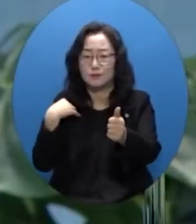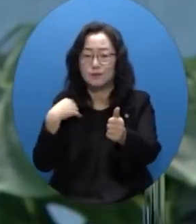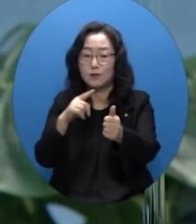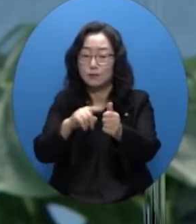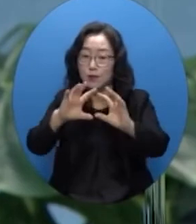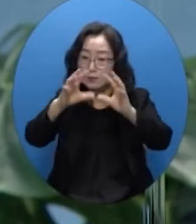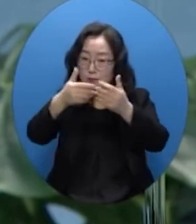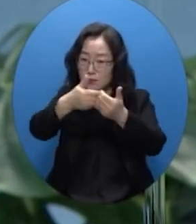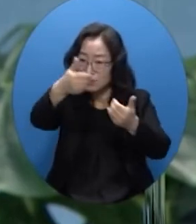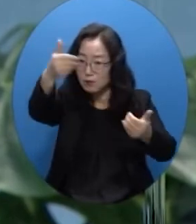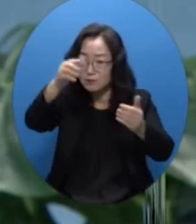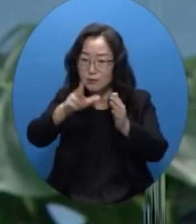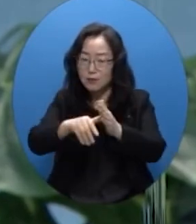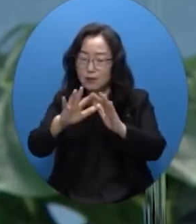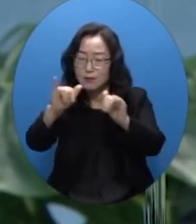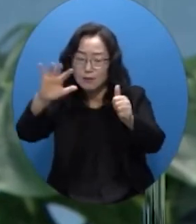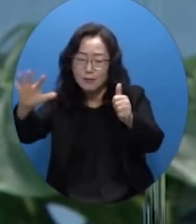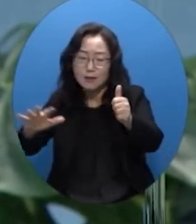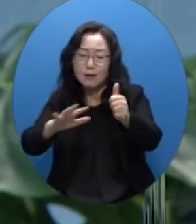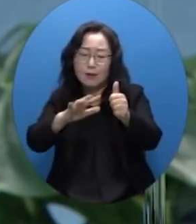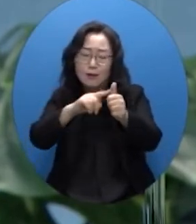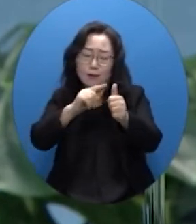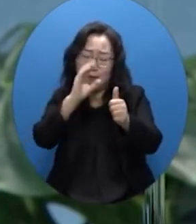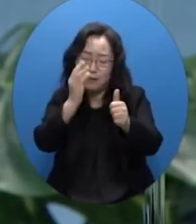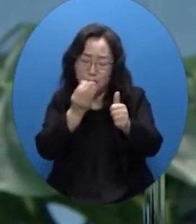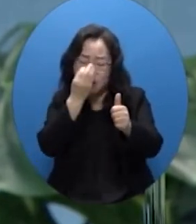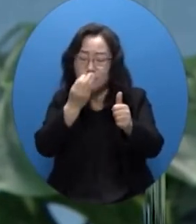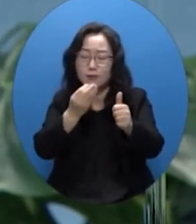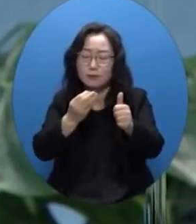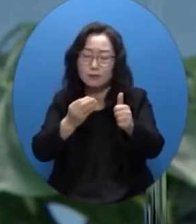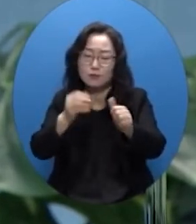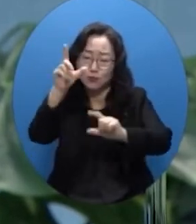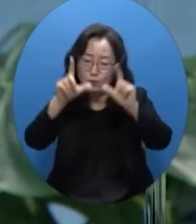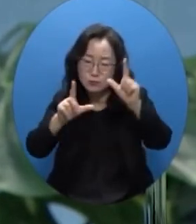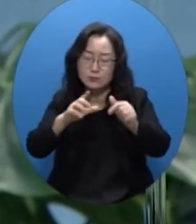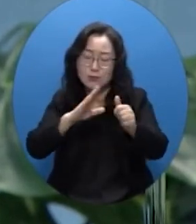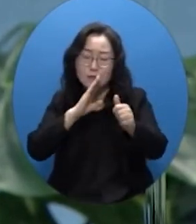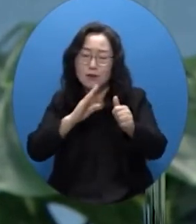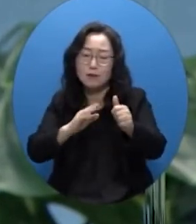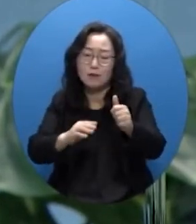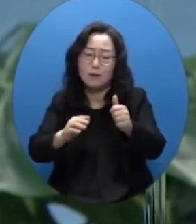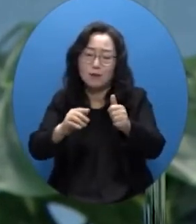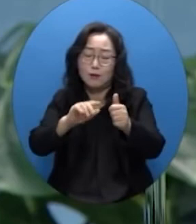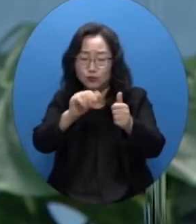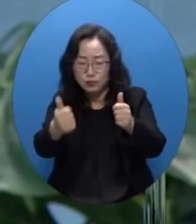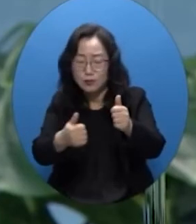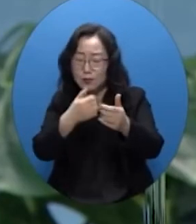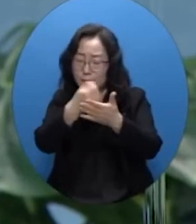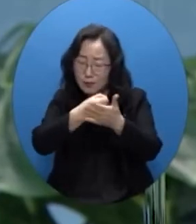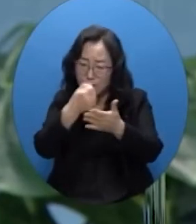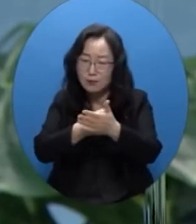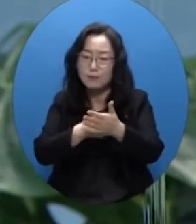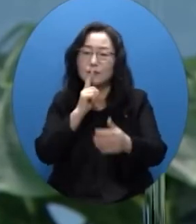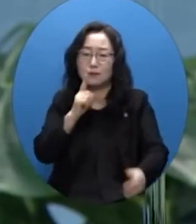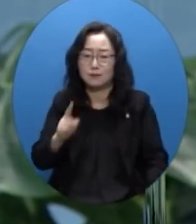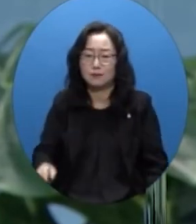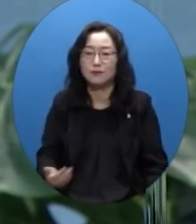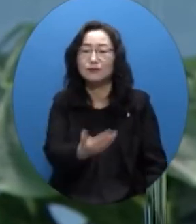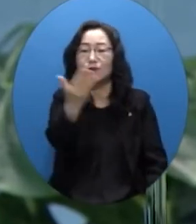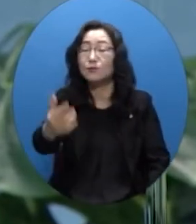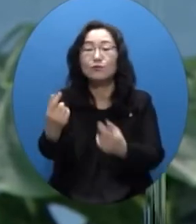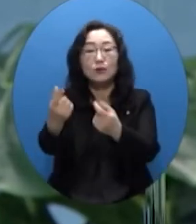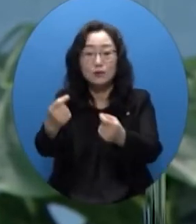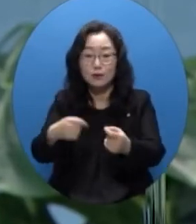성자 라고 불렀고 그의 에 사랑의 섬김을 기억하면서 그의 줌을 길었습니다 여러분 여러분